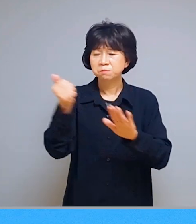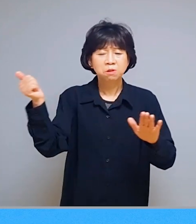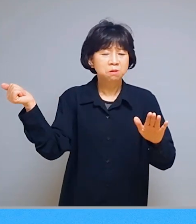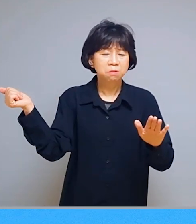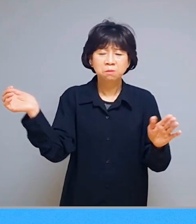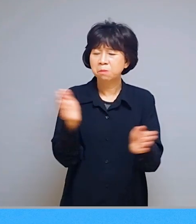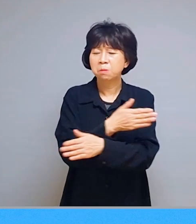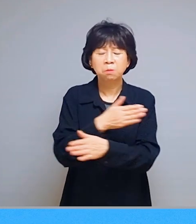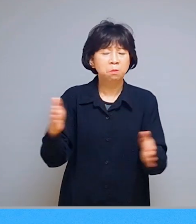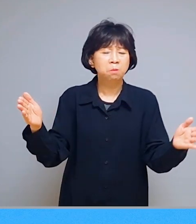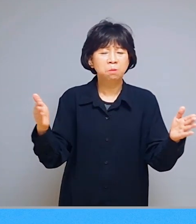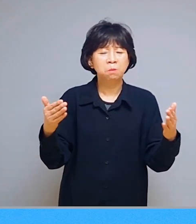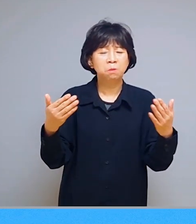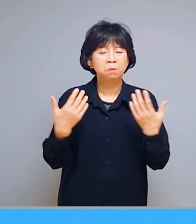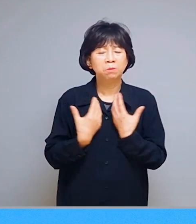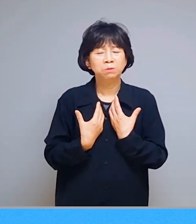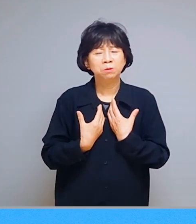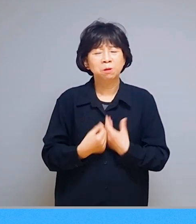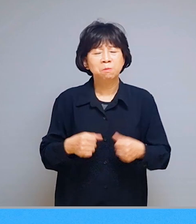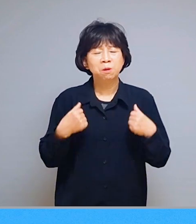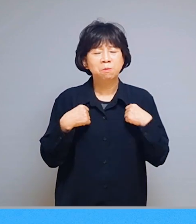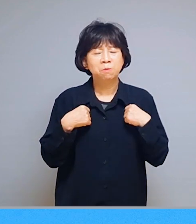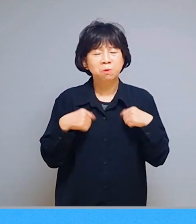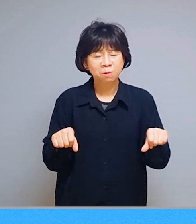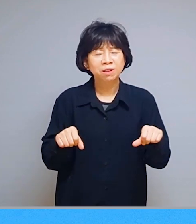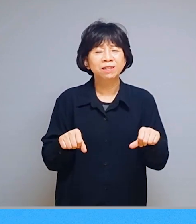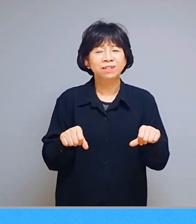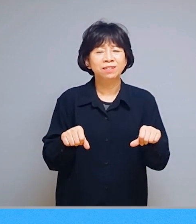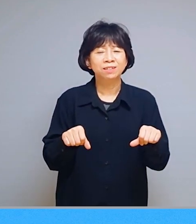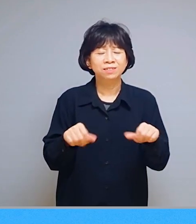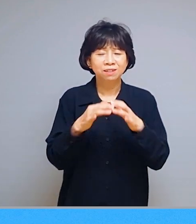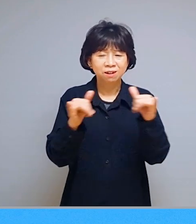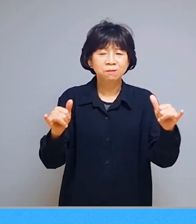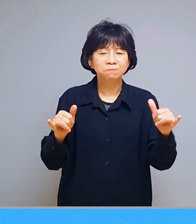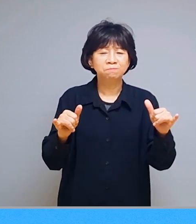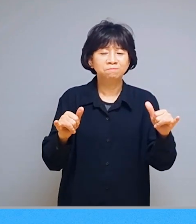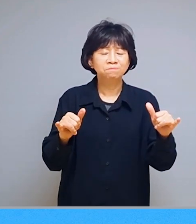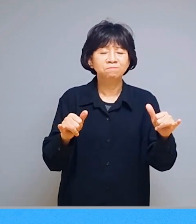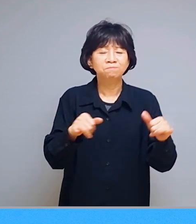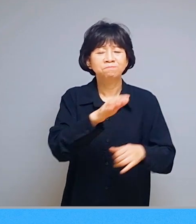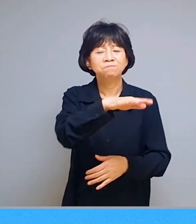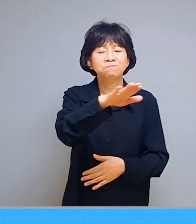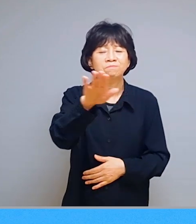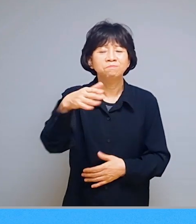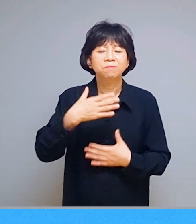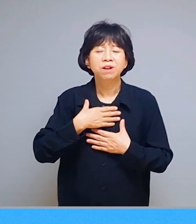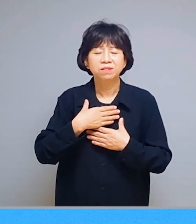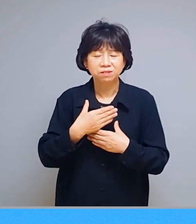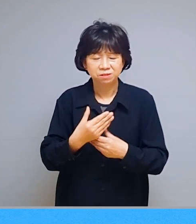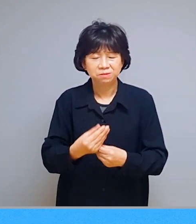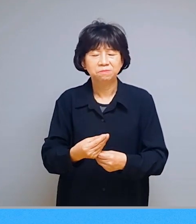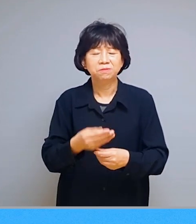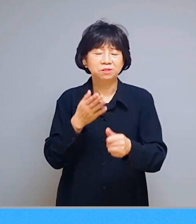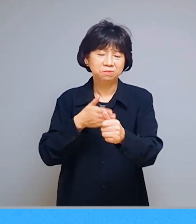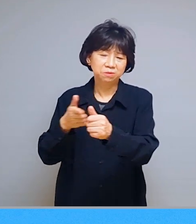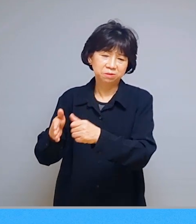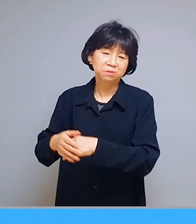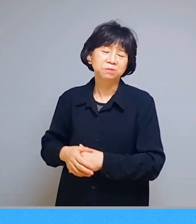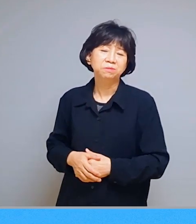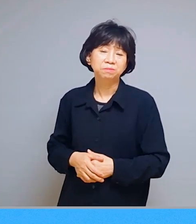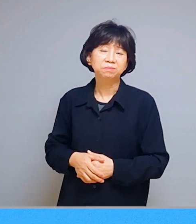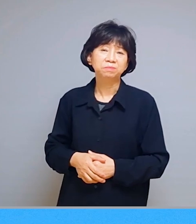절망하고 있는 포기하고 있는 이 사람들 앞에서 사도 바울이 이야기하는 거죠. 안심하세요. 성도 여러분, 이